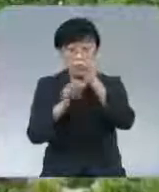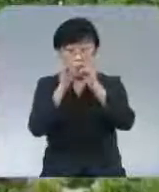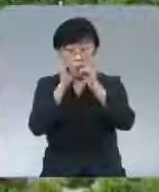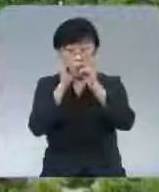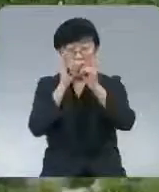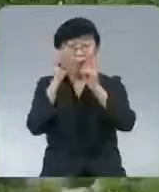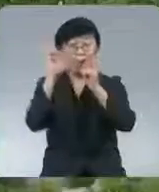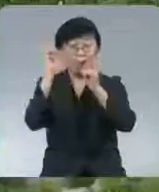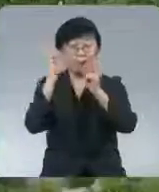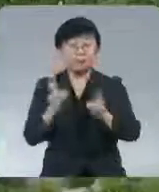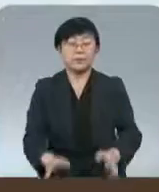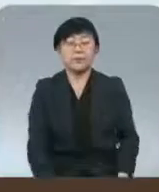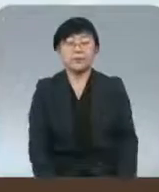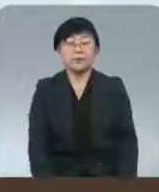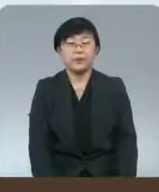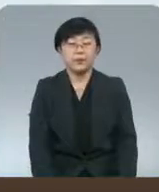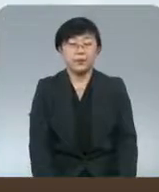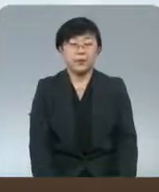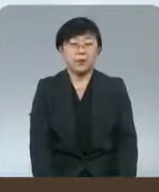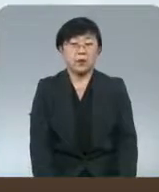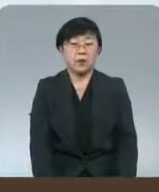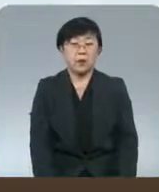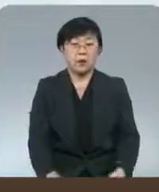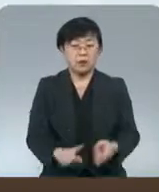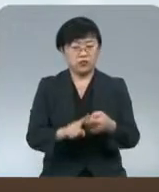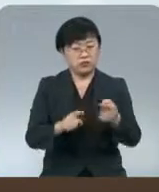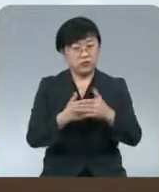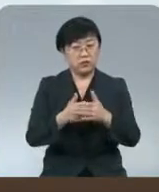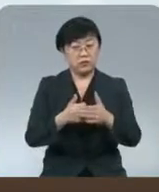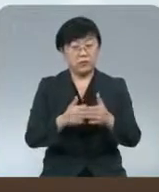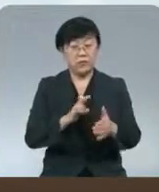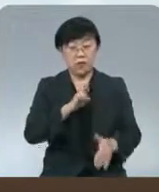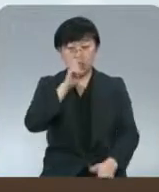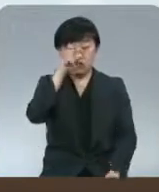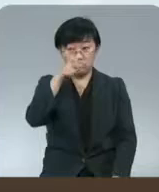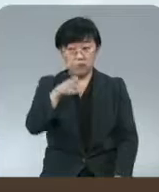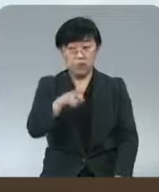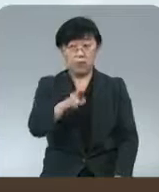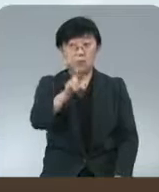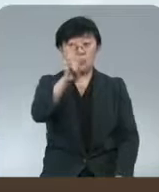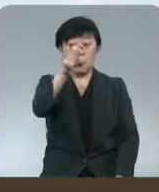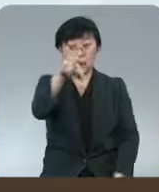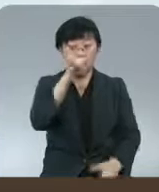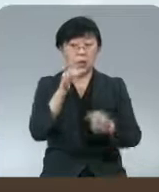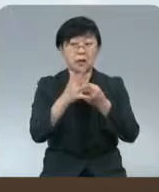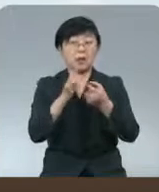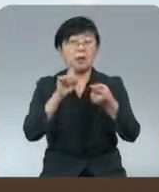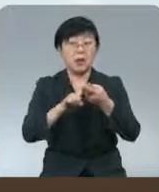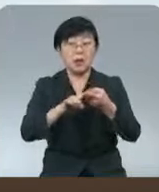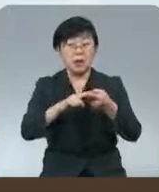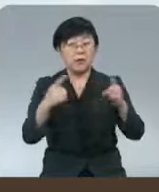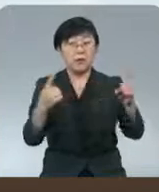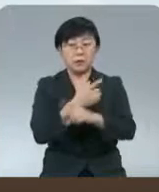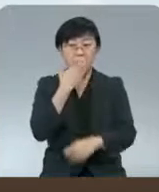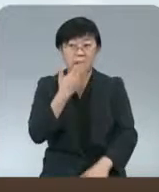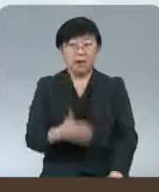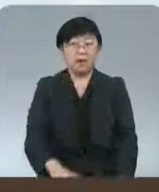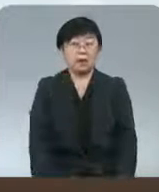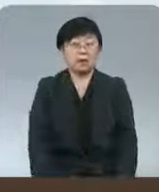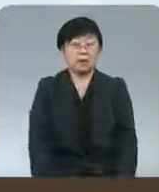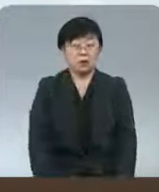23 được mệnh danh là tên gọi expander phiên bản Bắc Triều Tiên trở thành vũ khí chủ chốt để phóng từ tàu hỏa